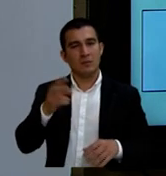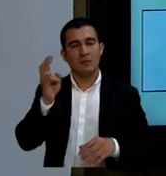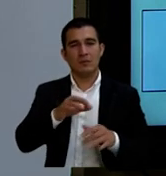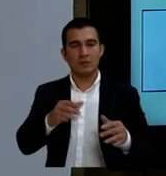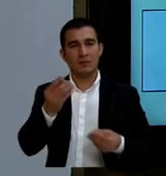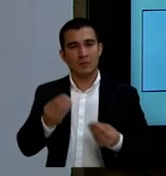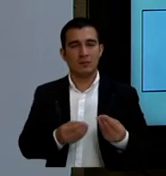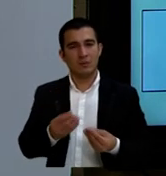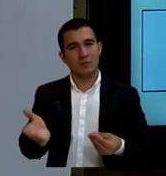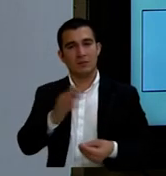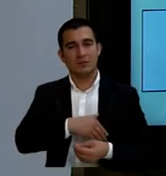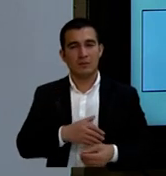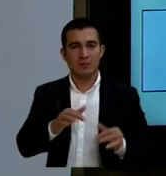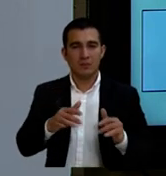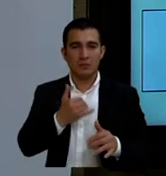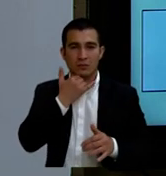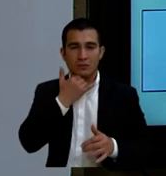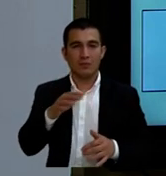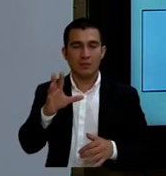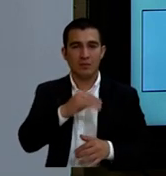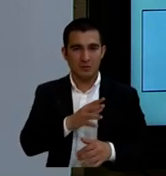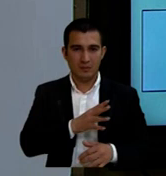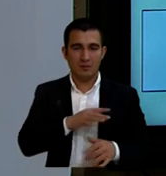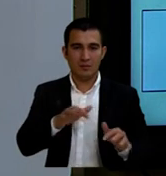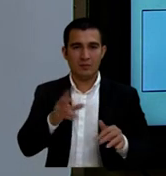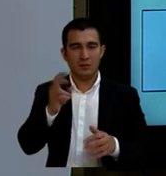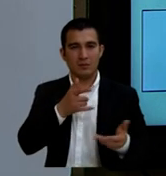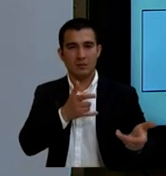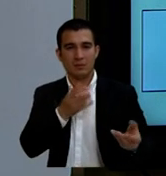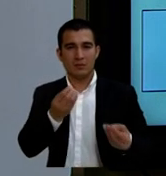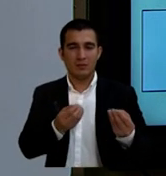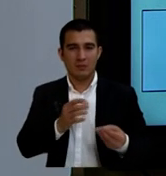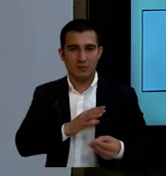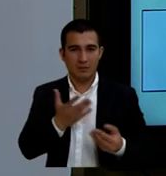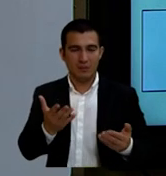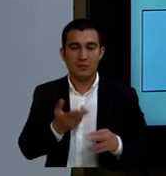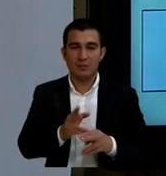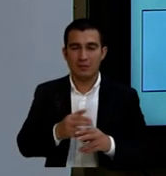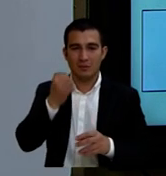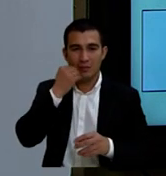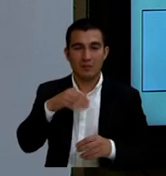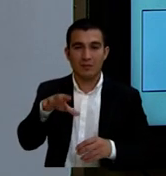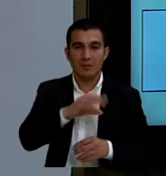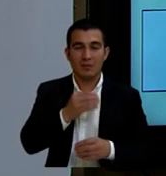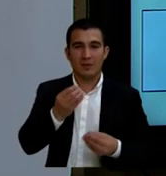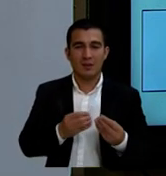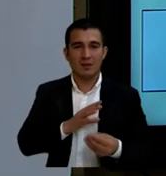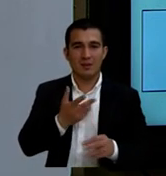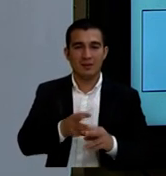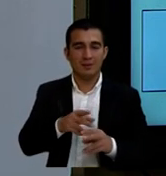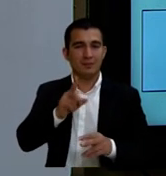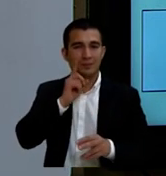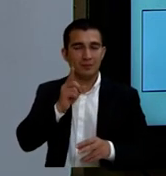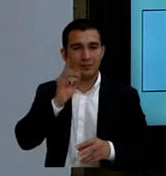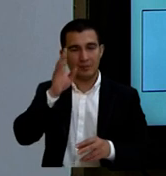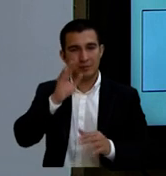o'ynaylik. Biroz kulgili tuyuldi. Qariyalar menimcha bunday gapirishmasa kerak. Bu ko'proq yosh yigitlar